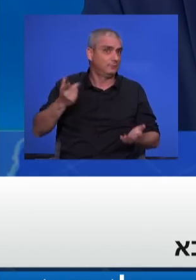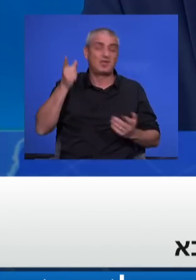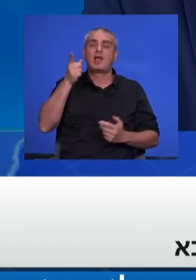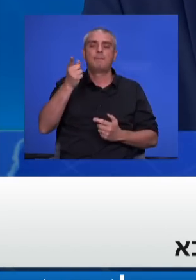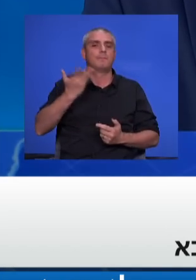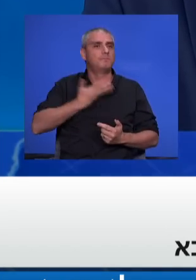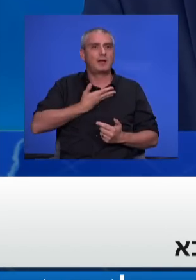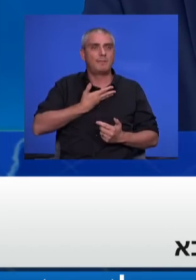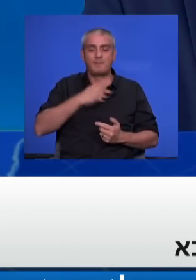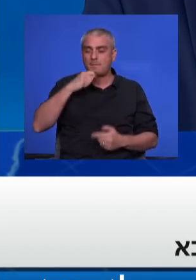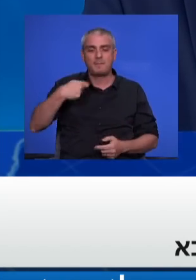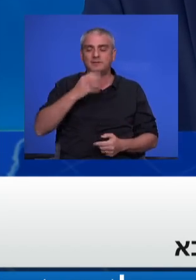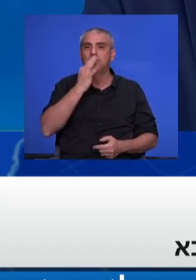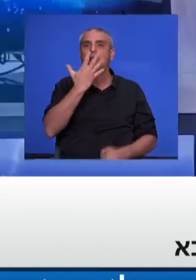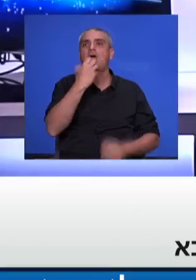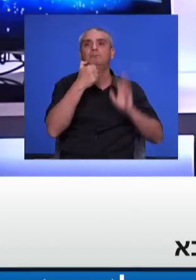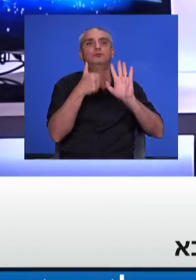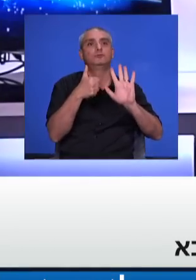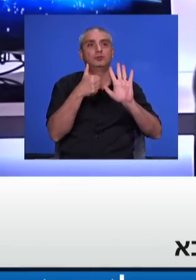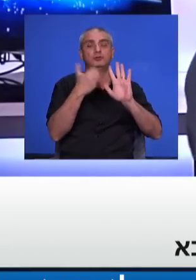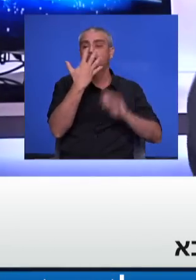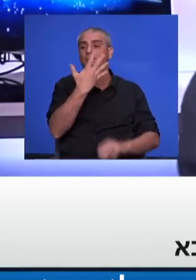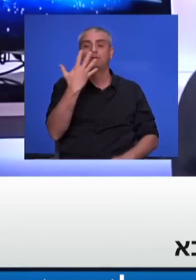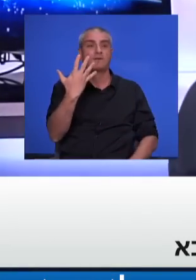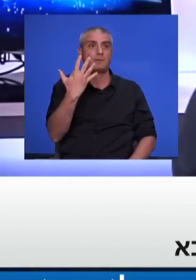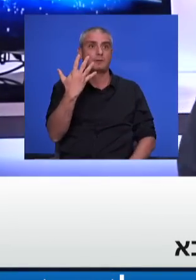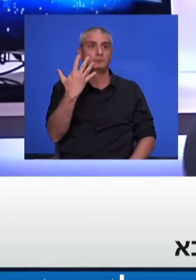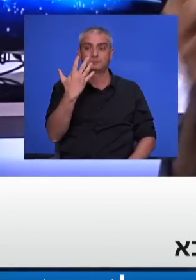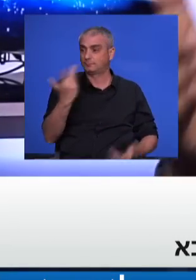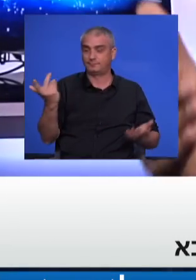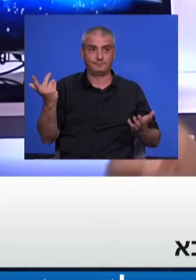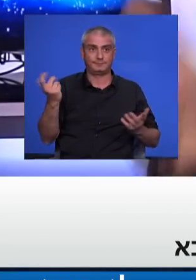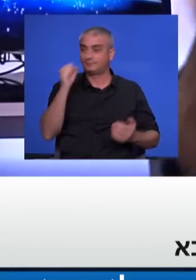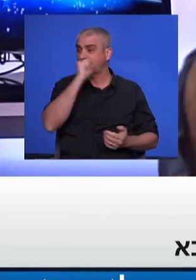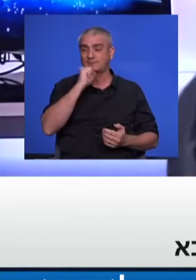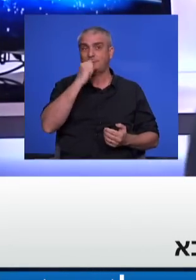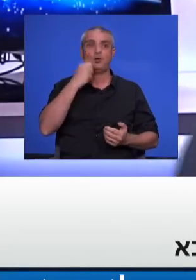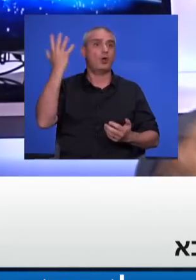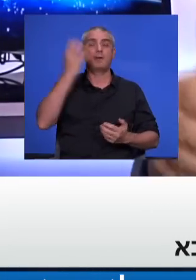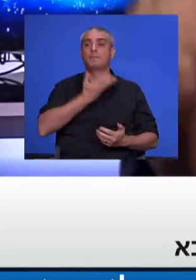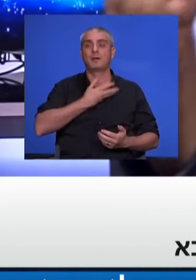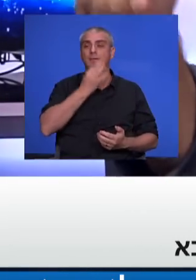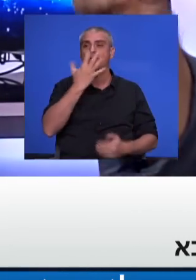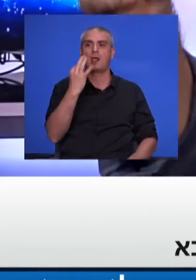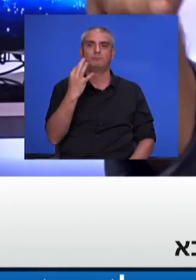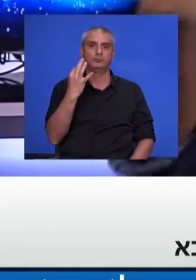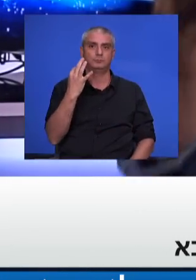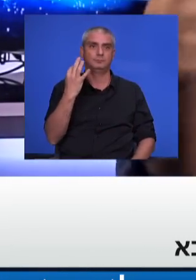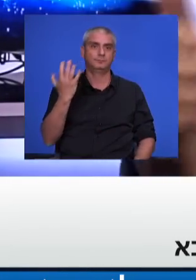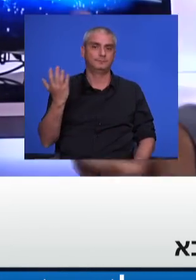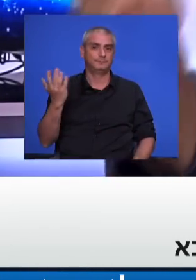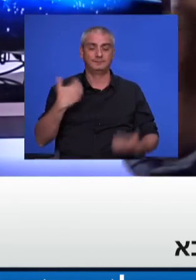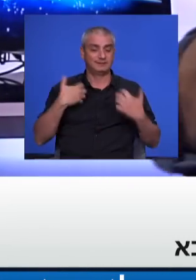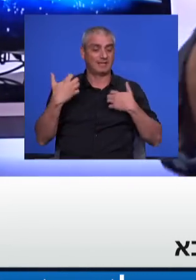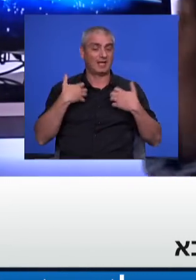מקבלים פנסיה בגיל 56, 55, השחקן, זמרי האופרה מקבלים בגיל 50,